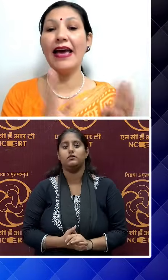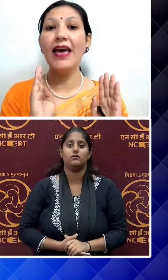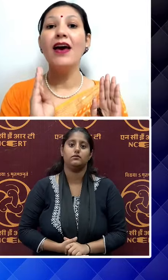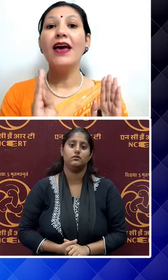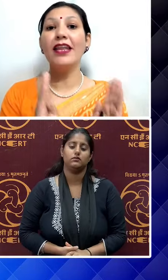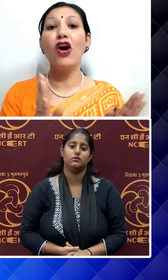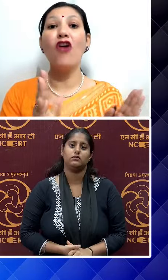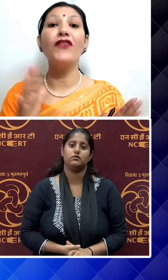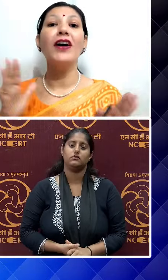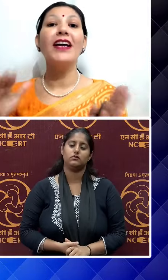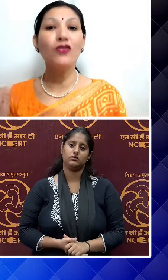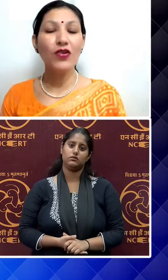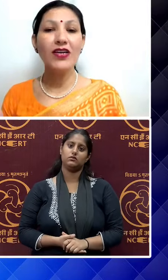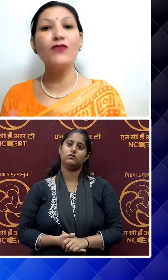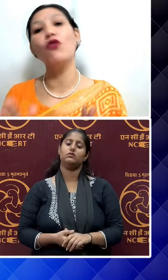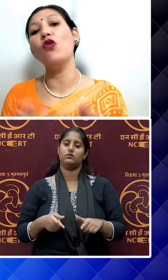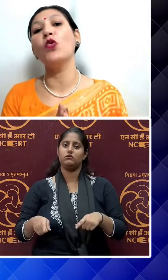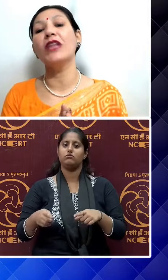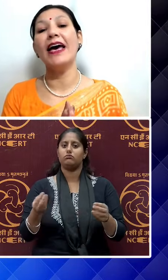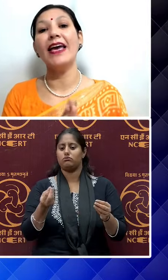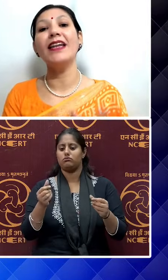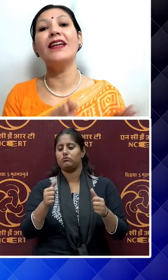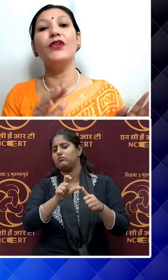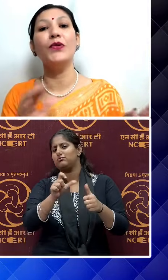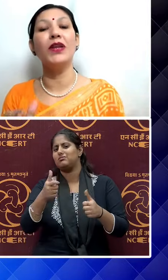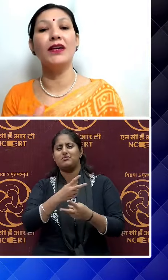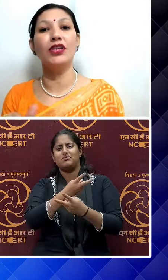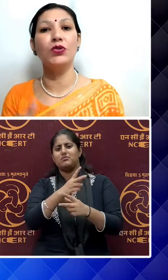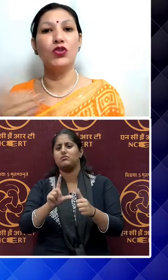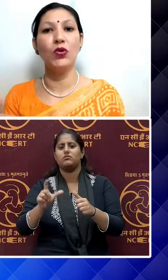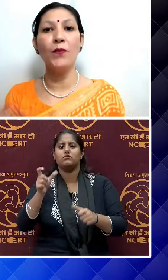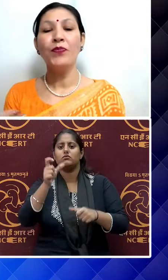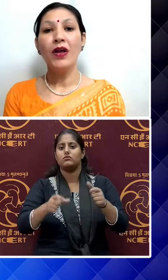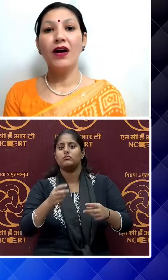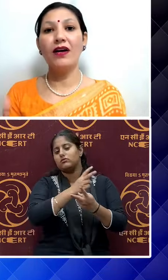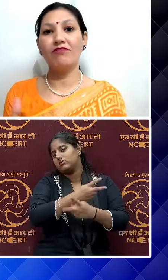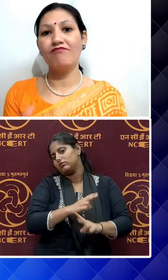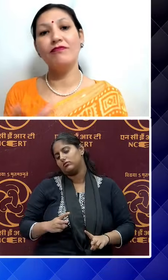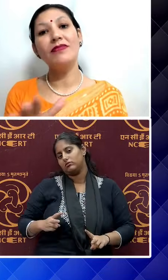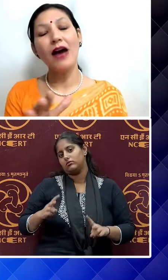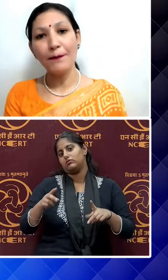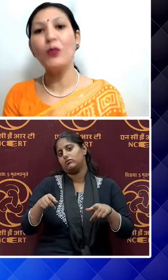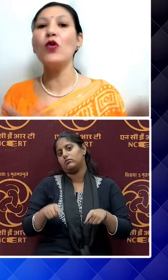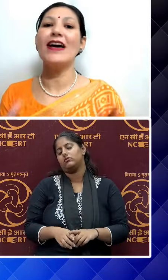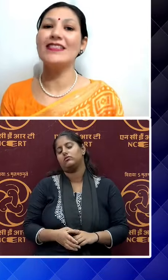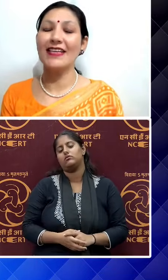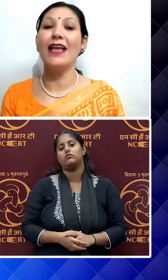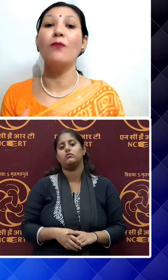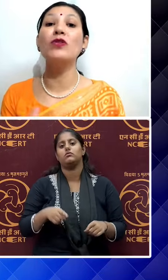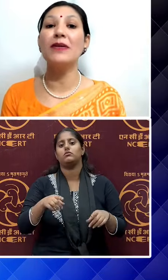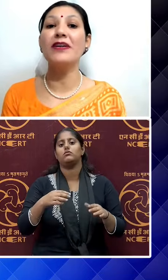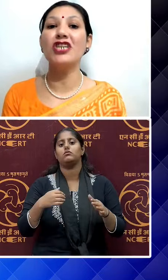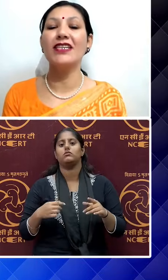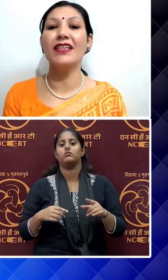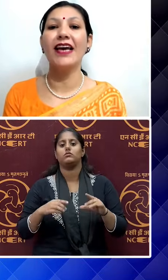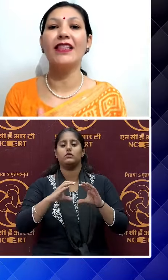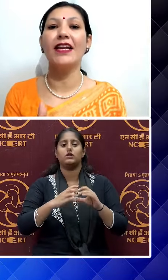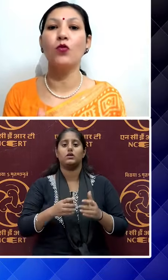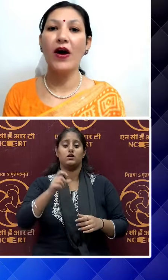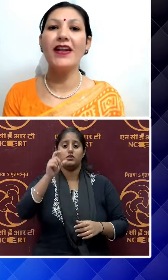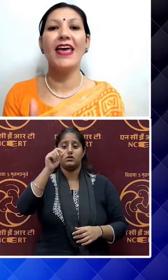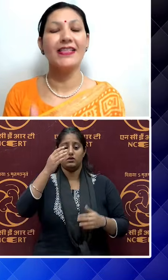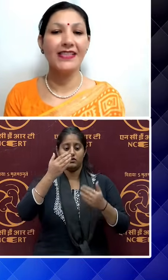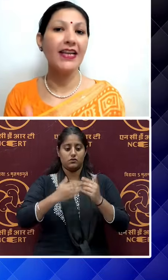एरिया है, एरिया ऑफ इंटरेस्ट, वो होता है ड्यू टू अप टू क्लास 10th आपको समझ आ जाता है